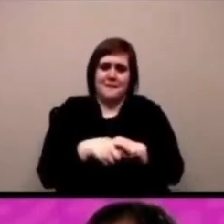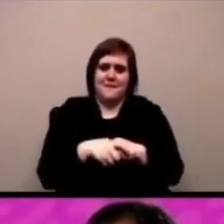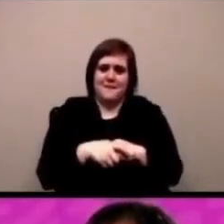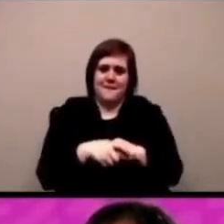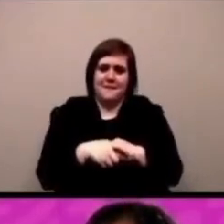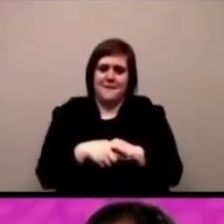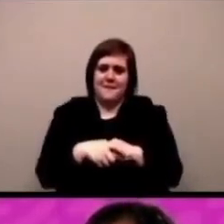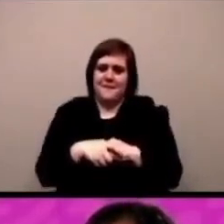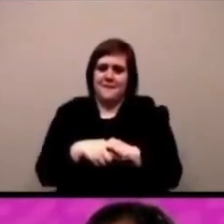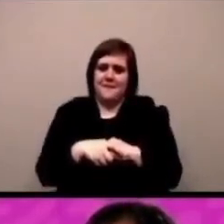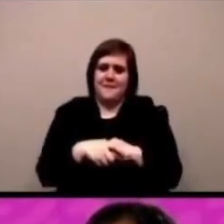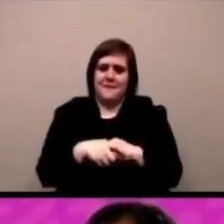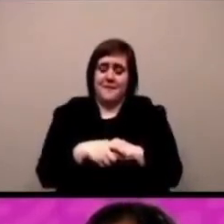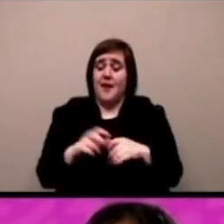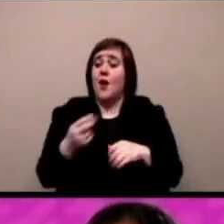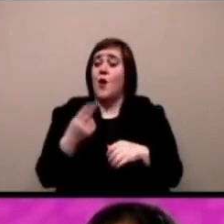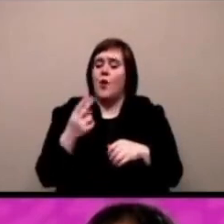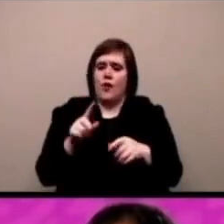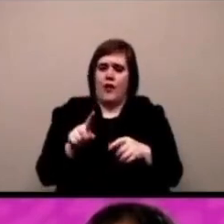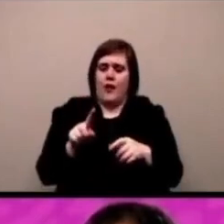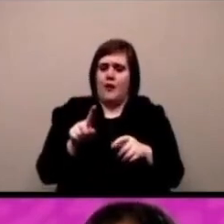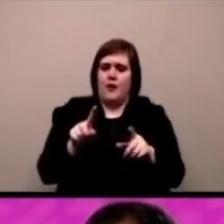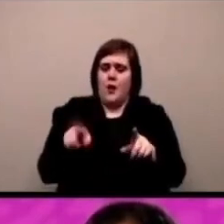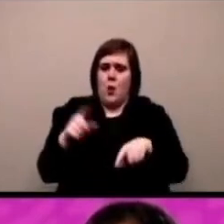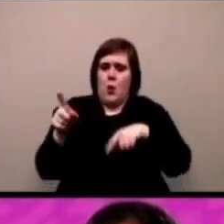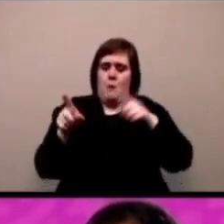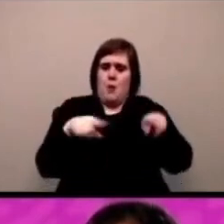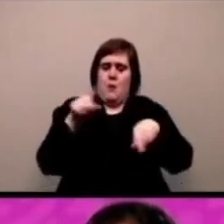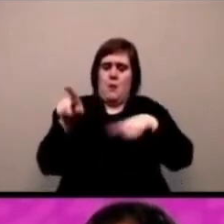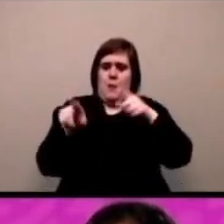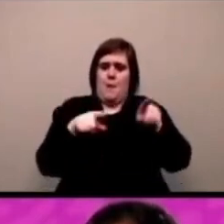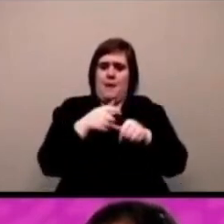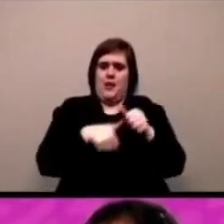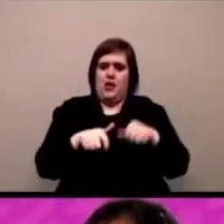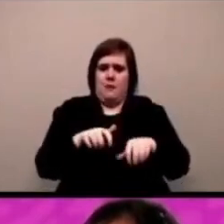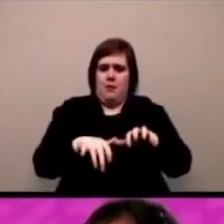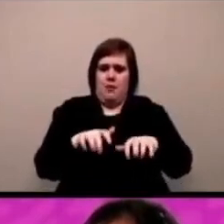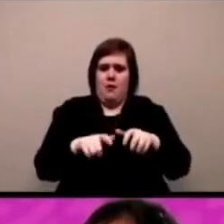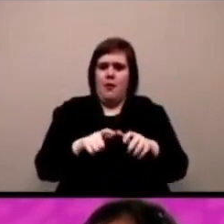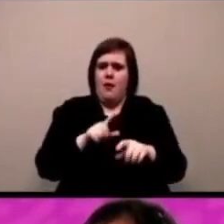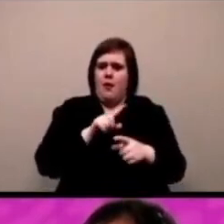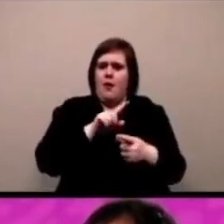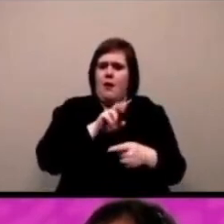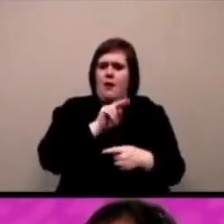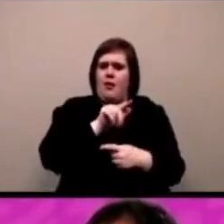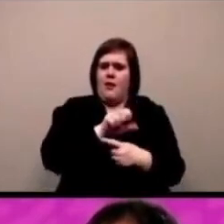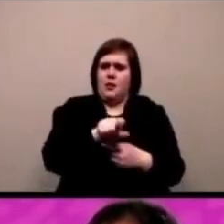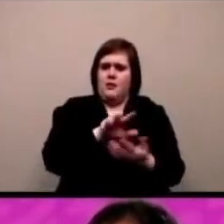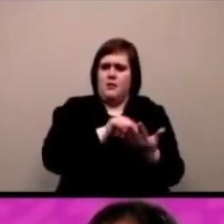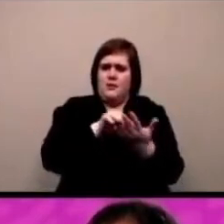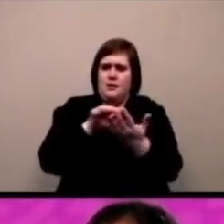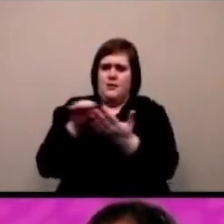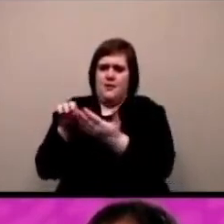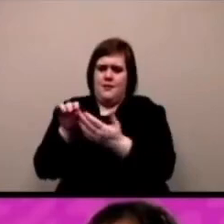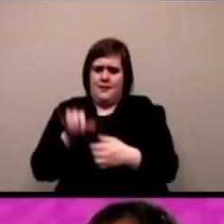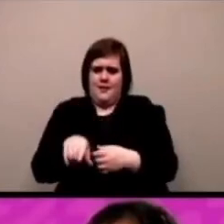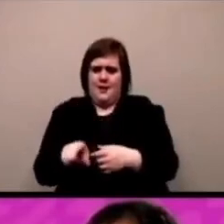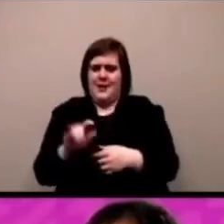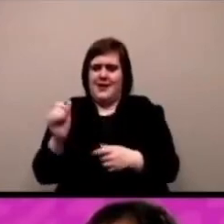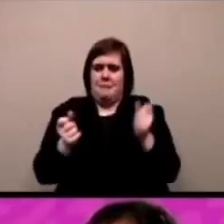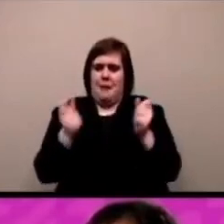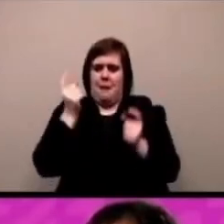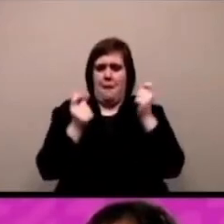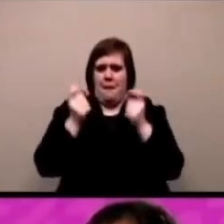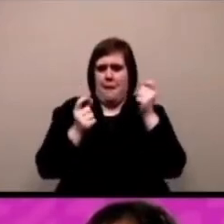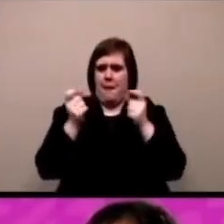あのボタンをあの押しますとそのリンゴが動き始める描き始まるんですよ